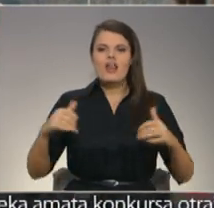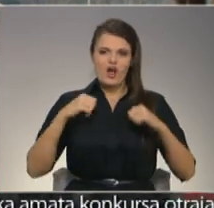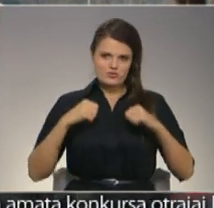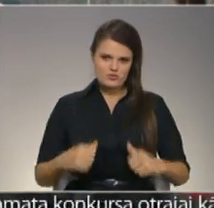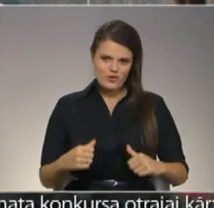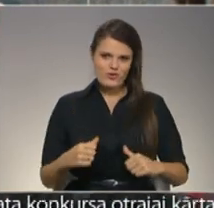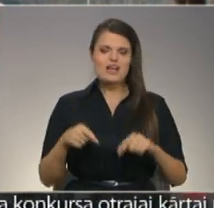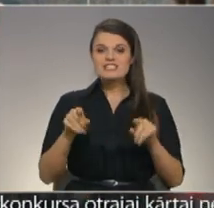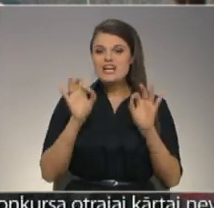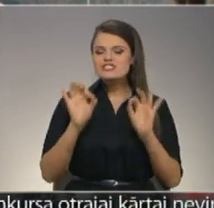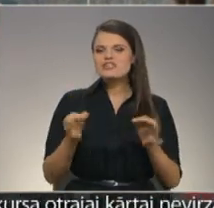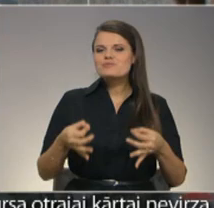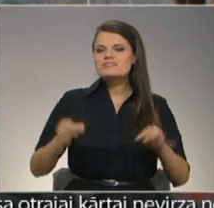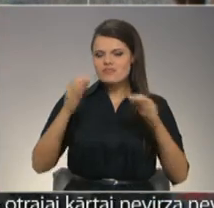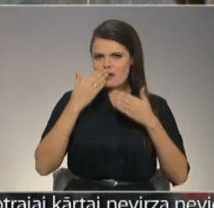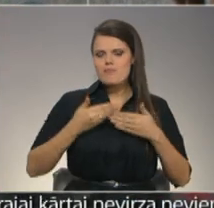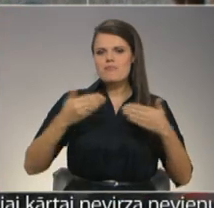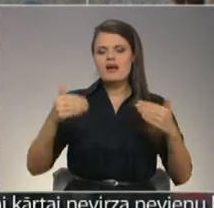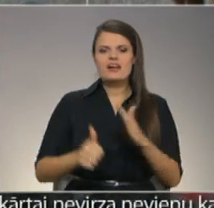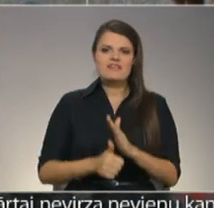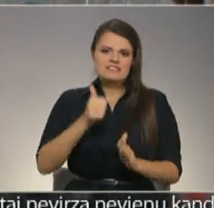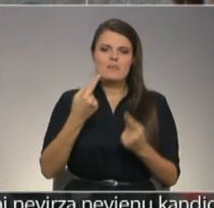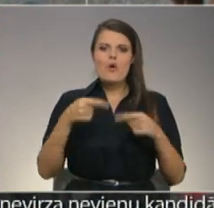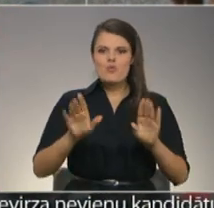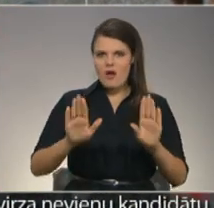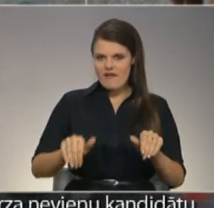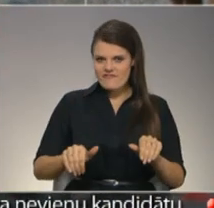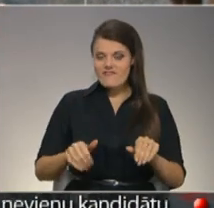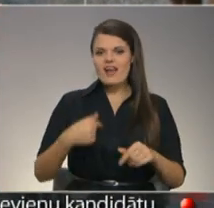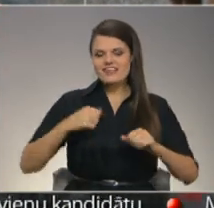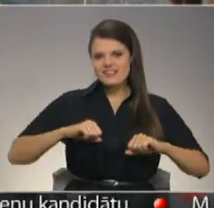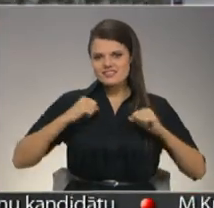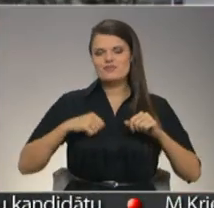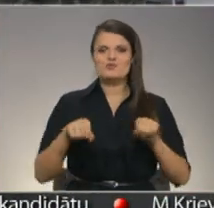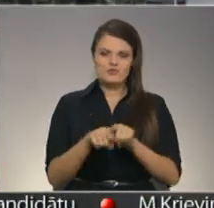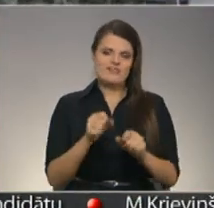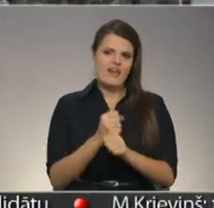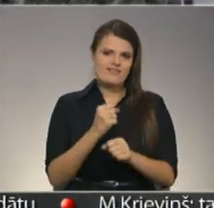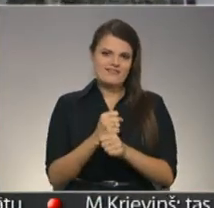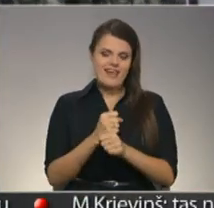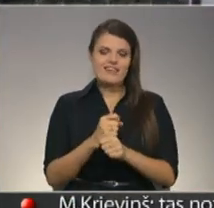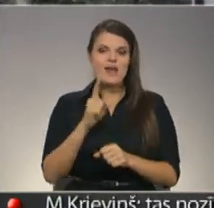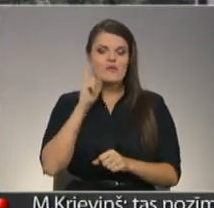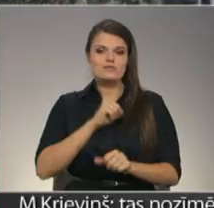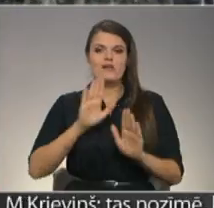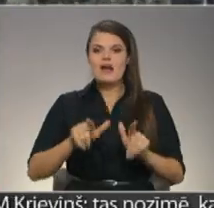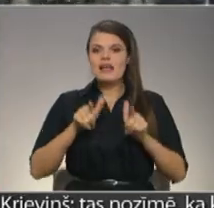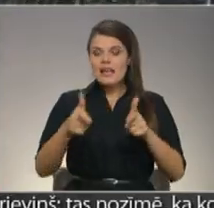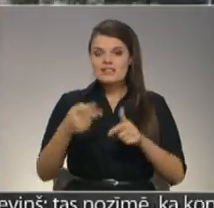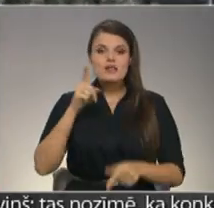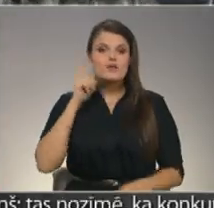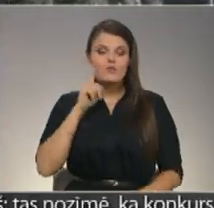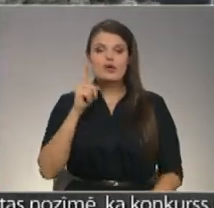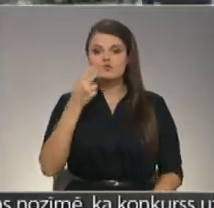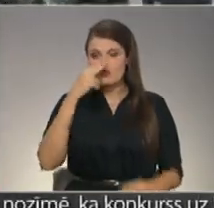un tas ir tiešām svarīgi parādīt visu labāko, ko tu spēj, un es arī centīšos tā darīt. Jaunsargos var iestāties jaunieši no 10 līdz